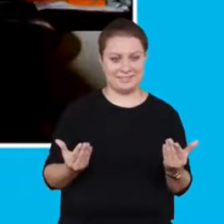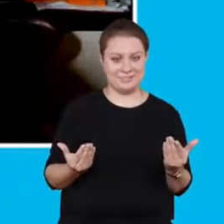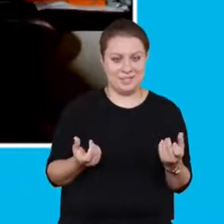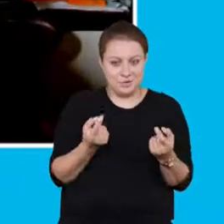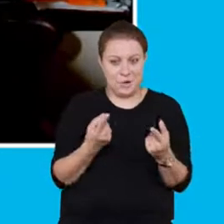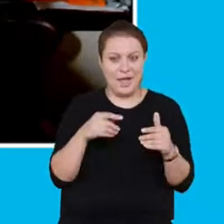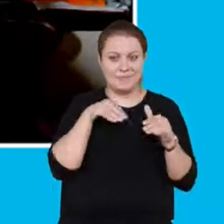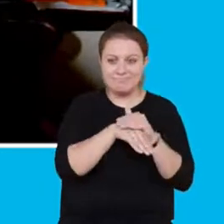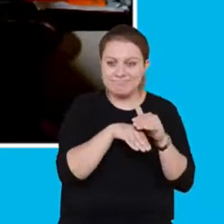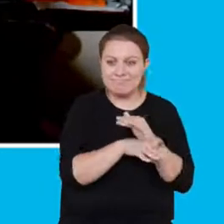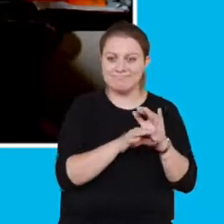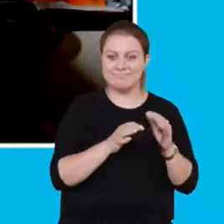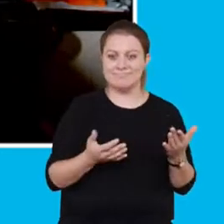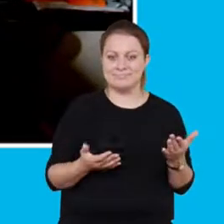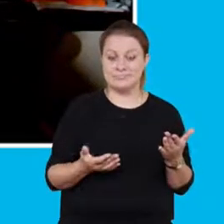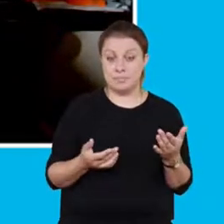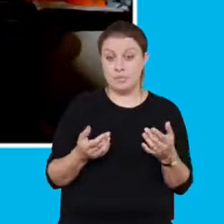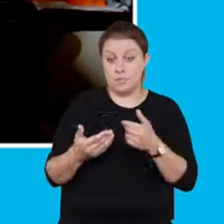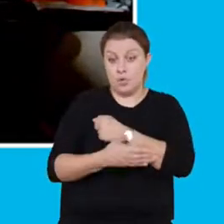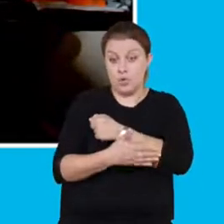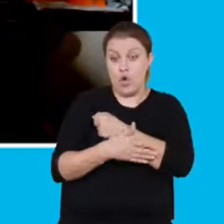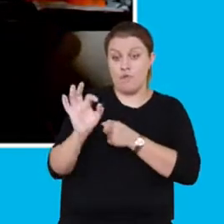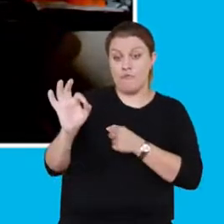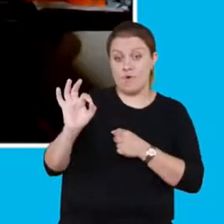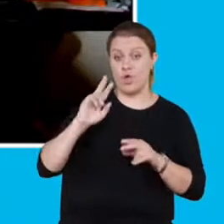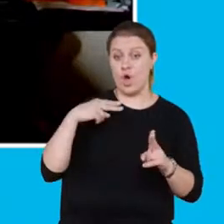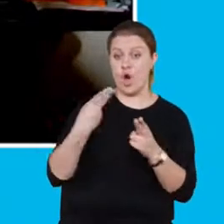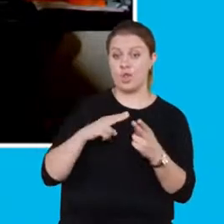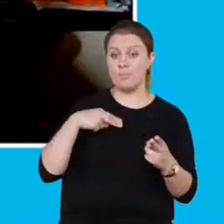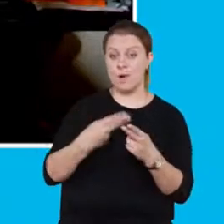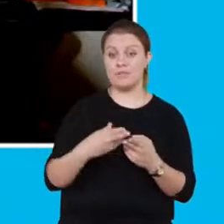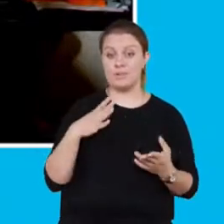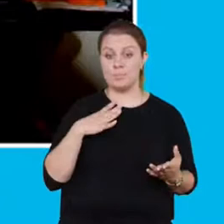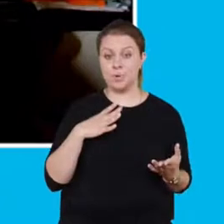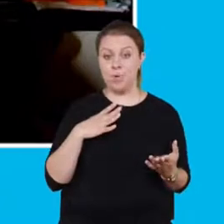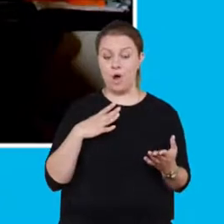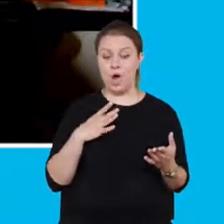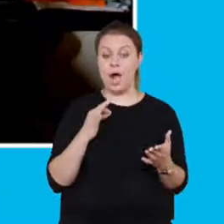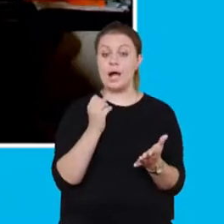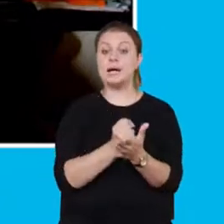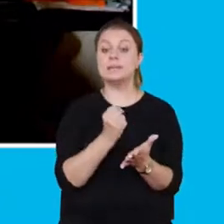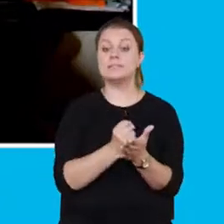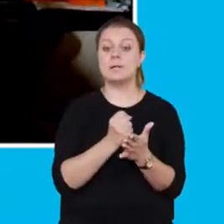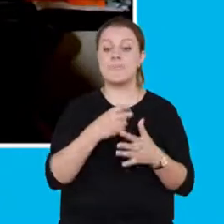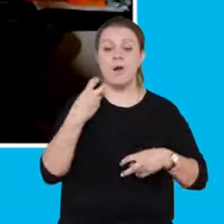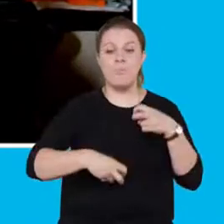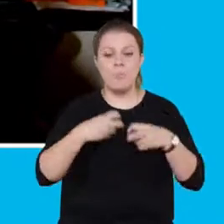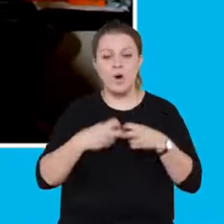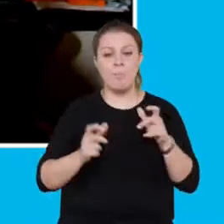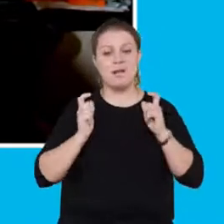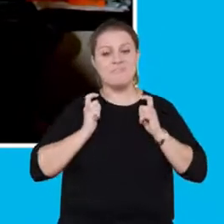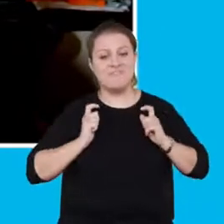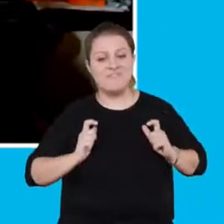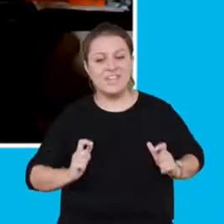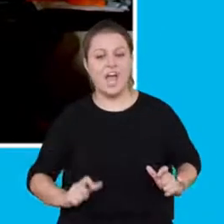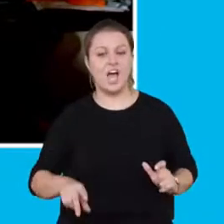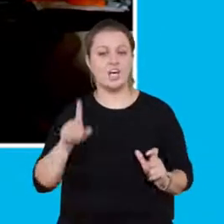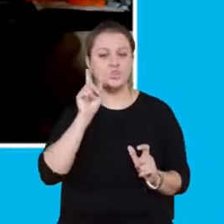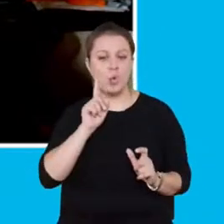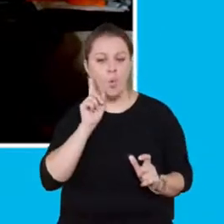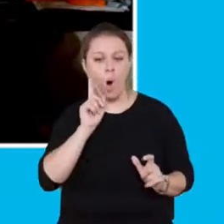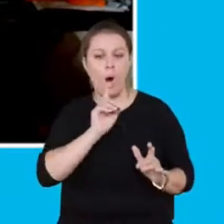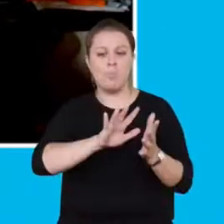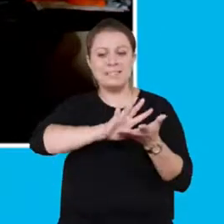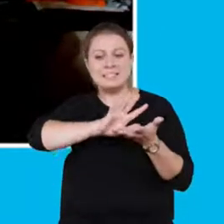tak to argumentowali. Jeśli chodzi natomiast o problem wsi, chłopów, reformy rolnej, to ja